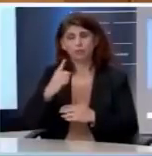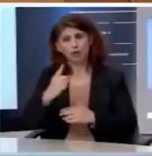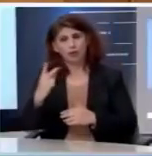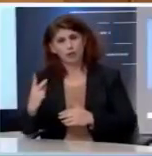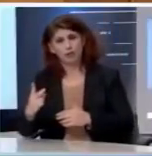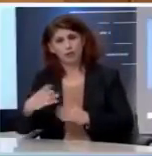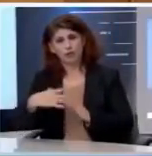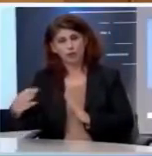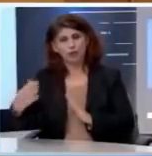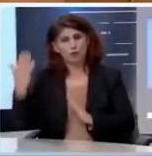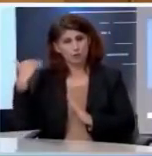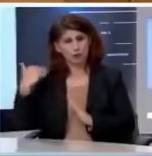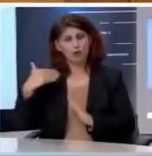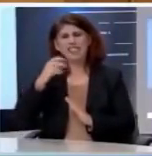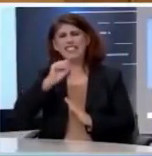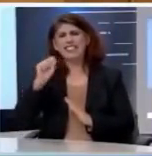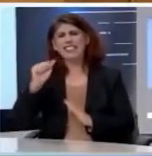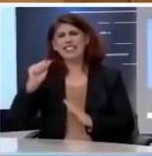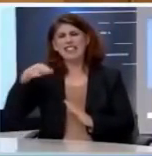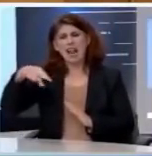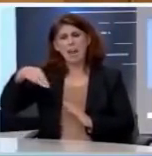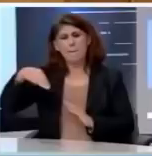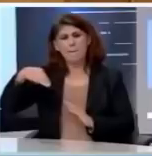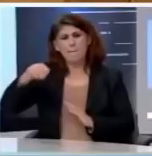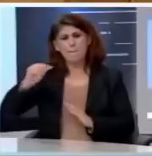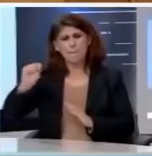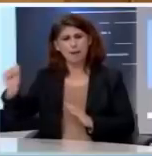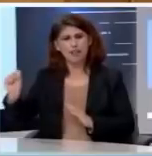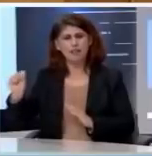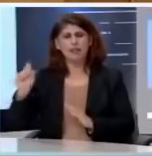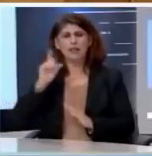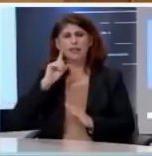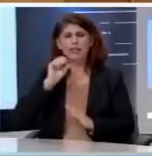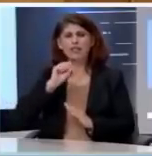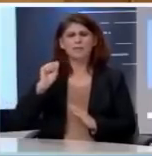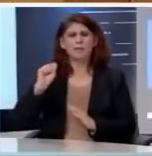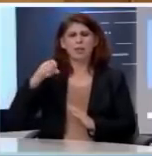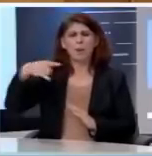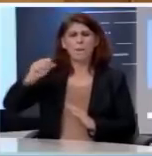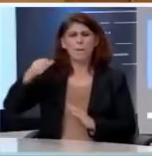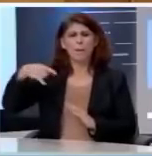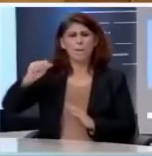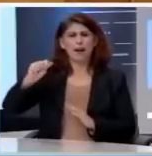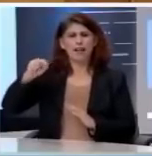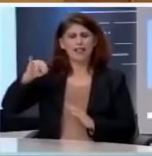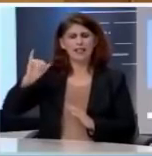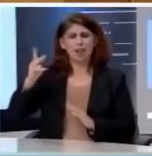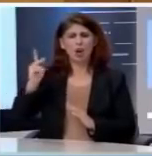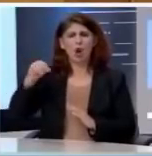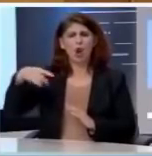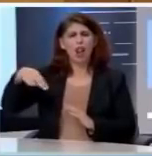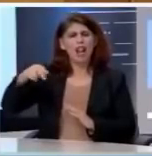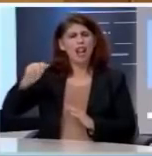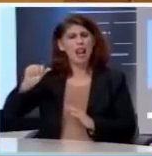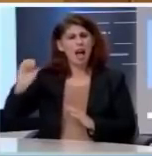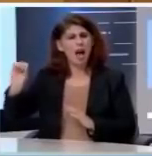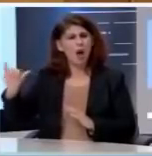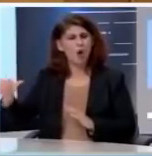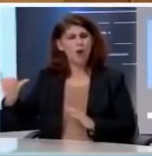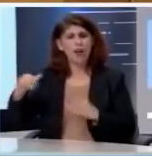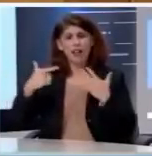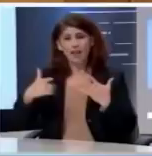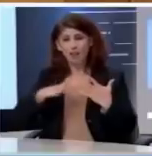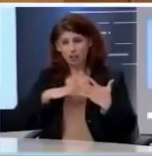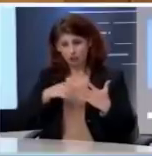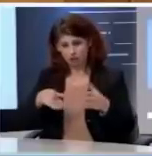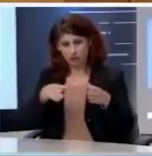δεύτερη τη είχε διορίσει ο προκάτω χρόνο του κ. Σαλμάς, με επικεφαλή την κυρία Χριστίνα Παπα-Νικολάου. Που με διάφορα κριτήρια έβαζε ποια νέα φάρμακα θα μπουν πρώτα. 7